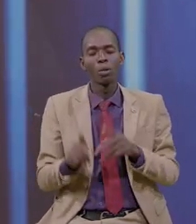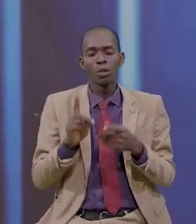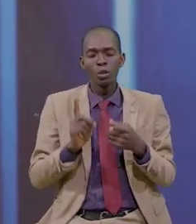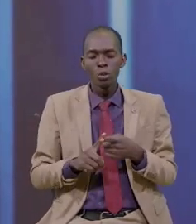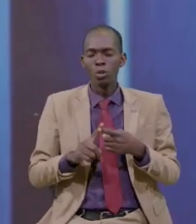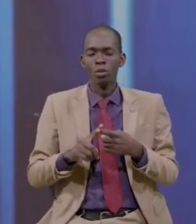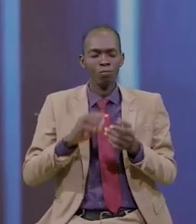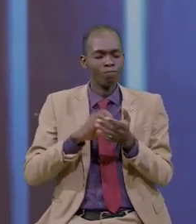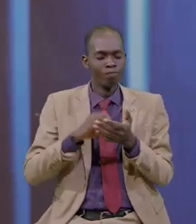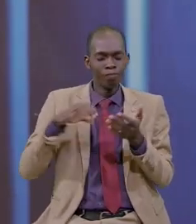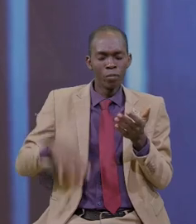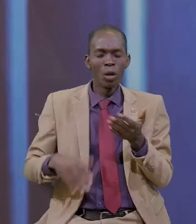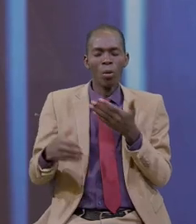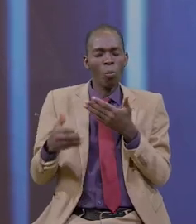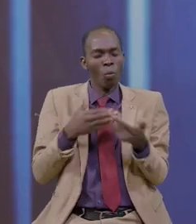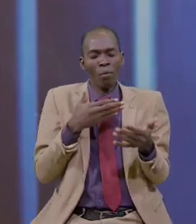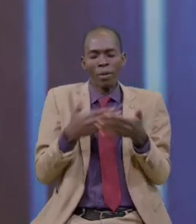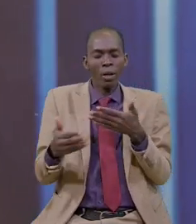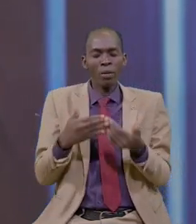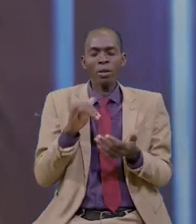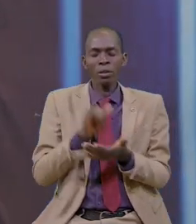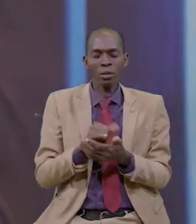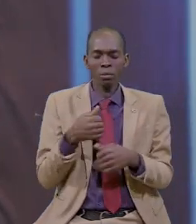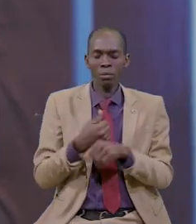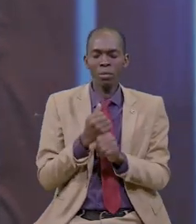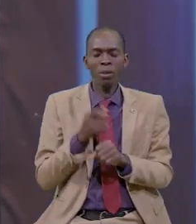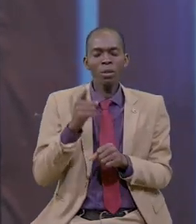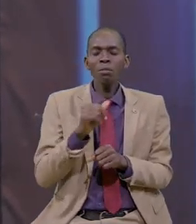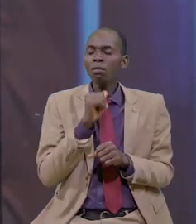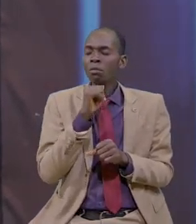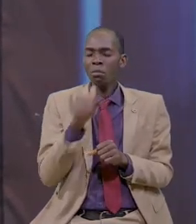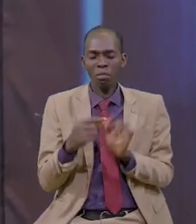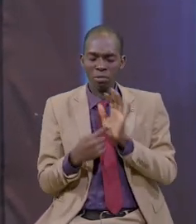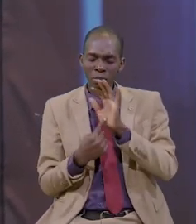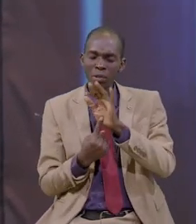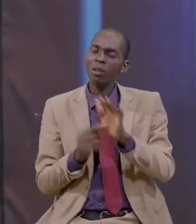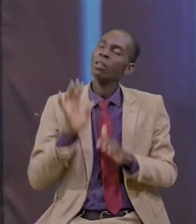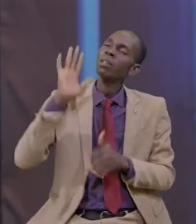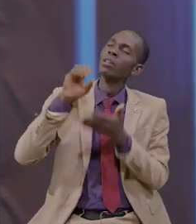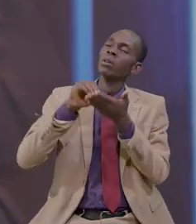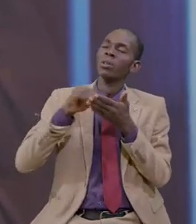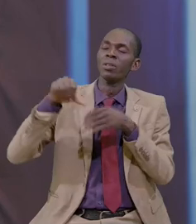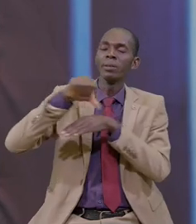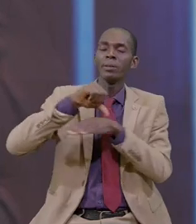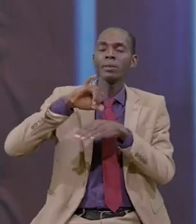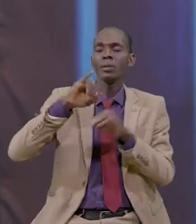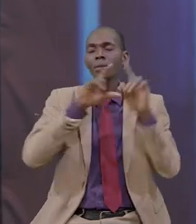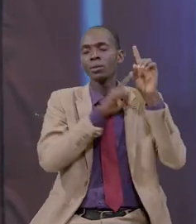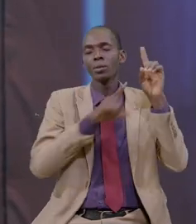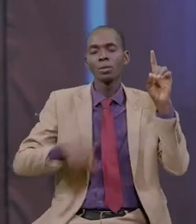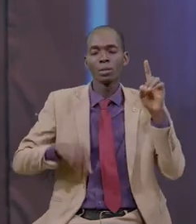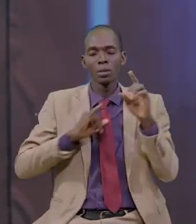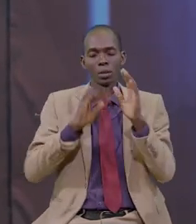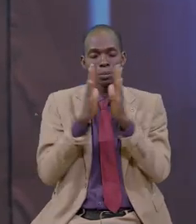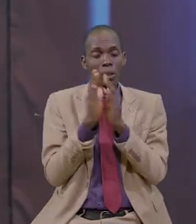éliminer tout ce qui les amène à ne pas manifester ton onction dans leur vie. Seigneur, je